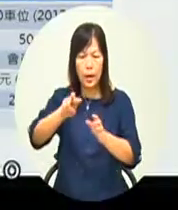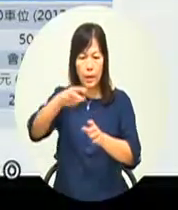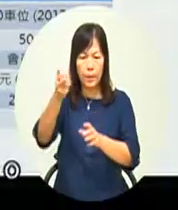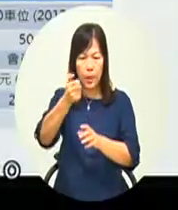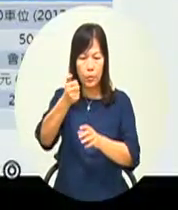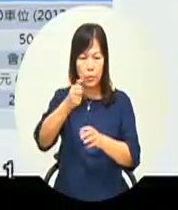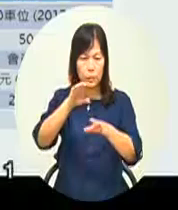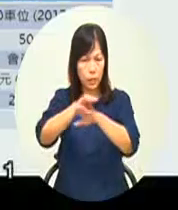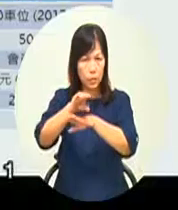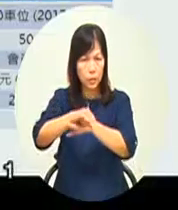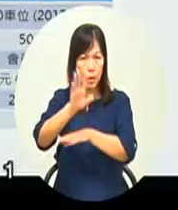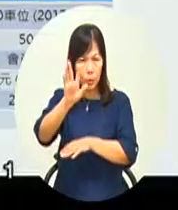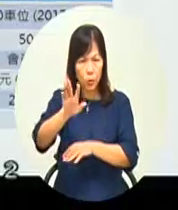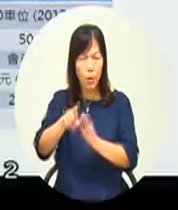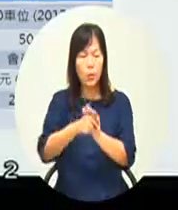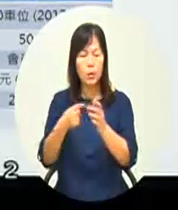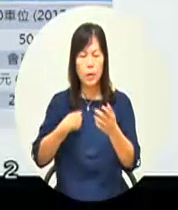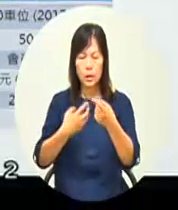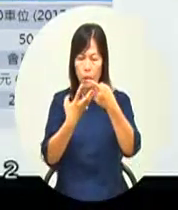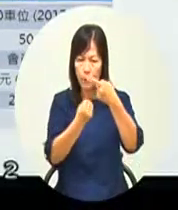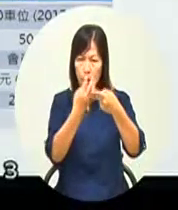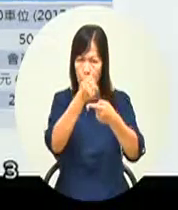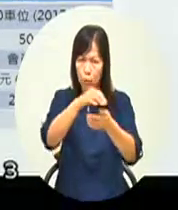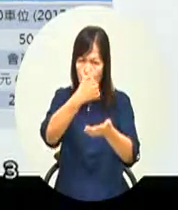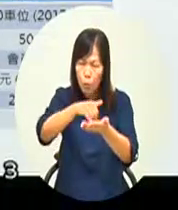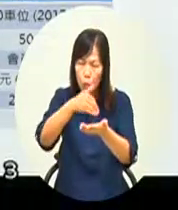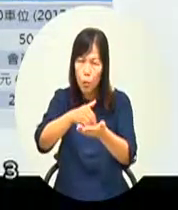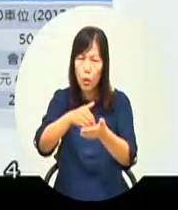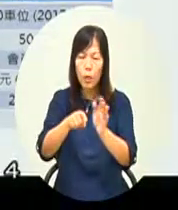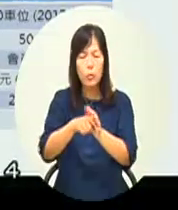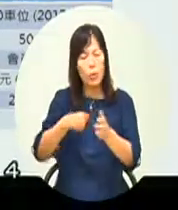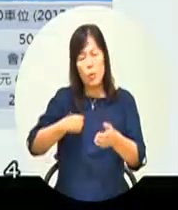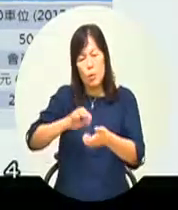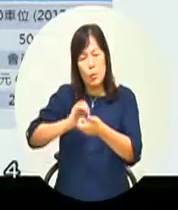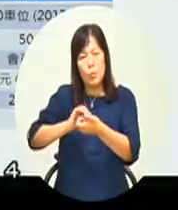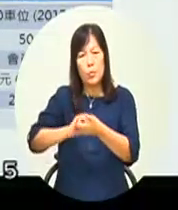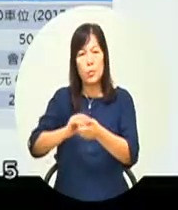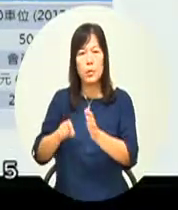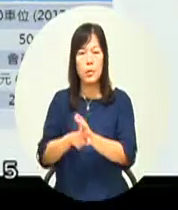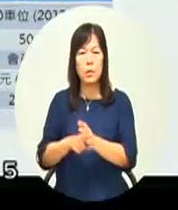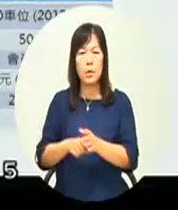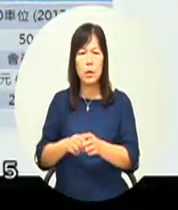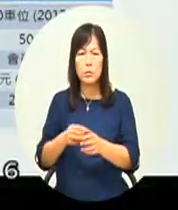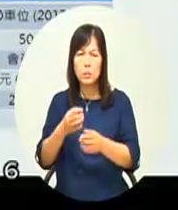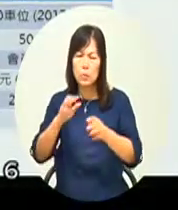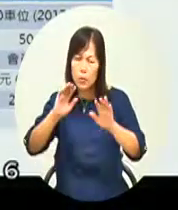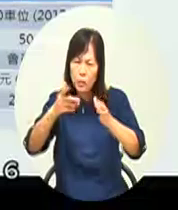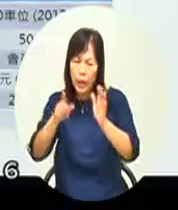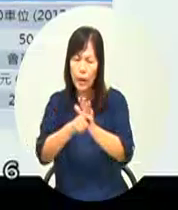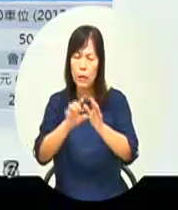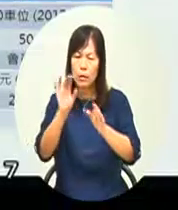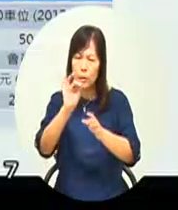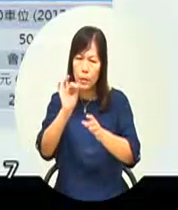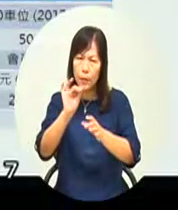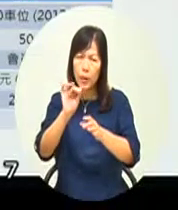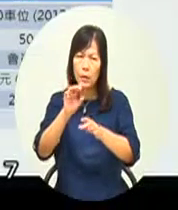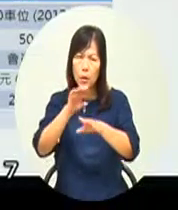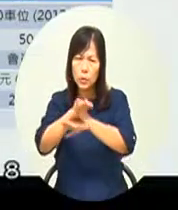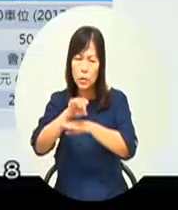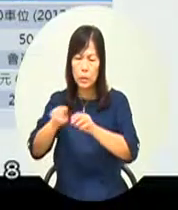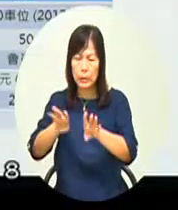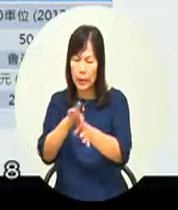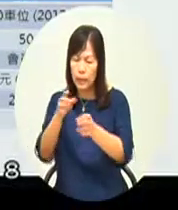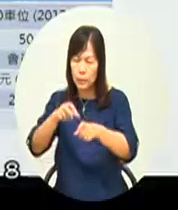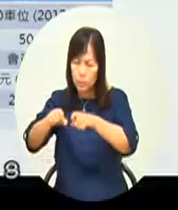250个车位，我用这样的比例去算一下，因为我也不确定是不是大概约有将近100辆的车子，这初期的